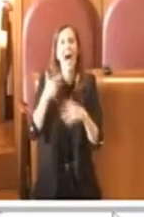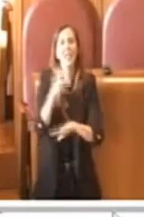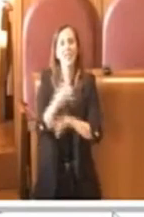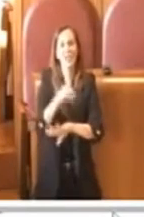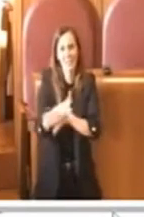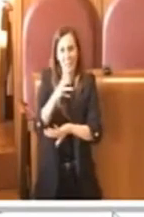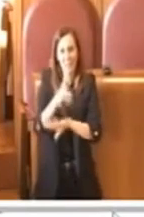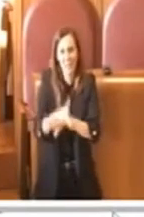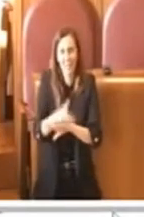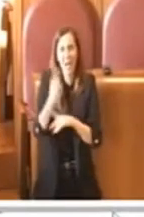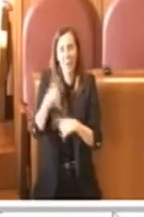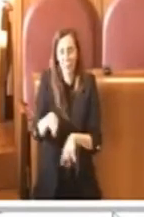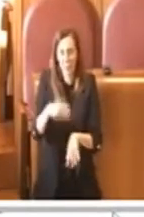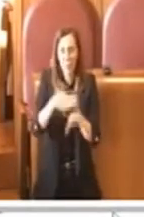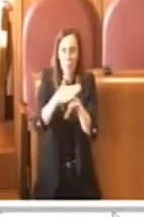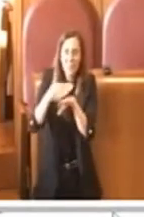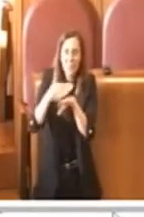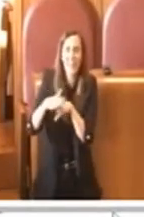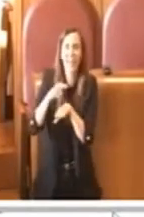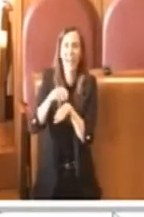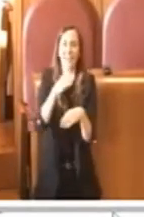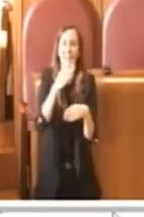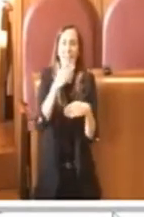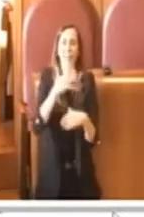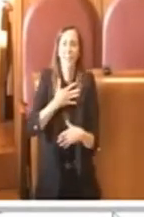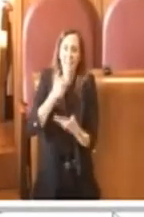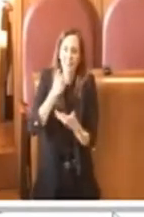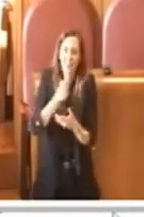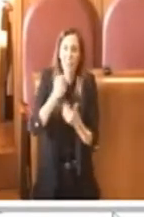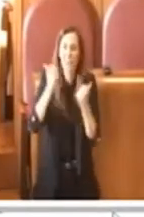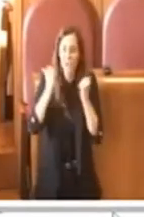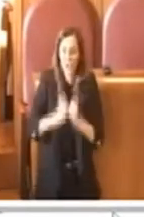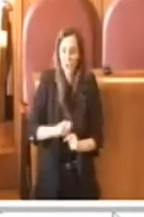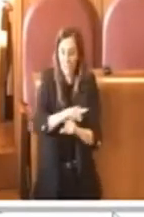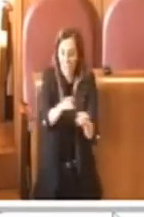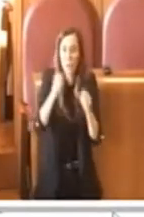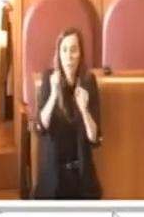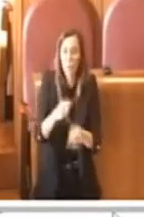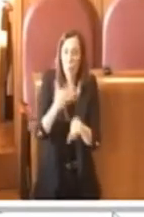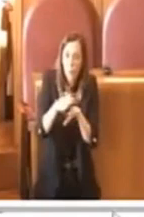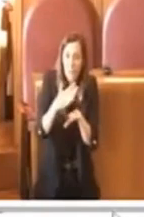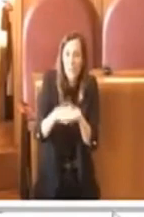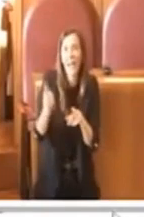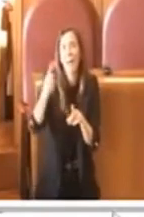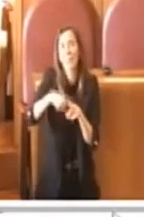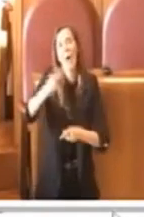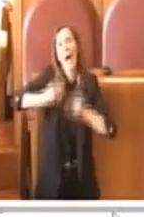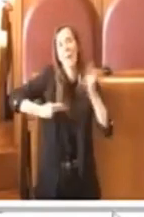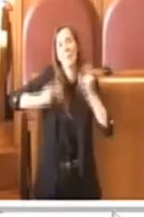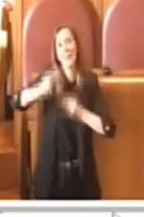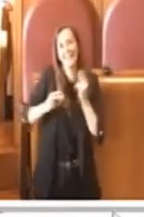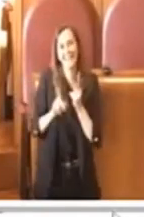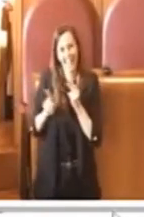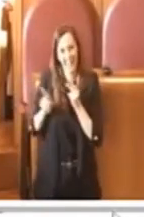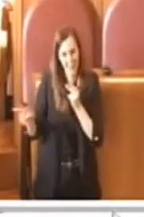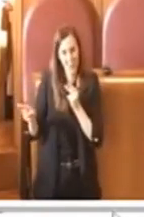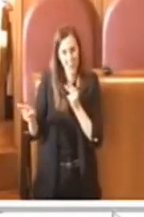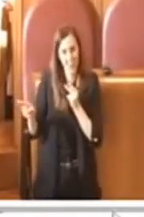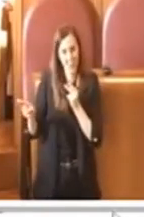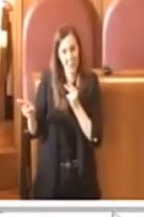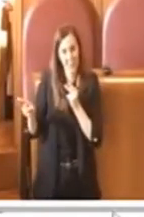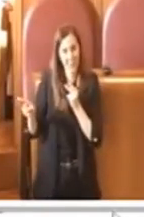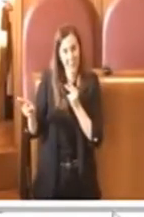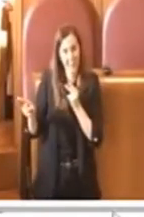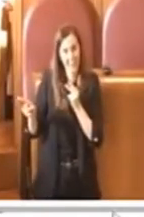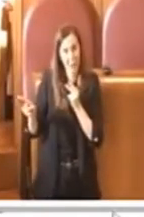patrimonio documentale, sia da parte, dei cittadini che da parte dell'amministrazione. Non